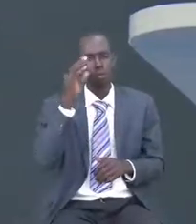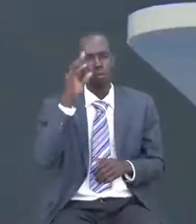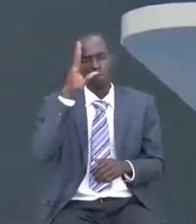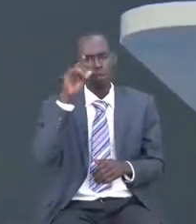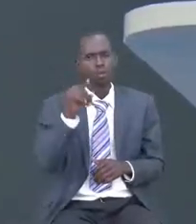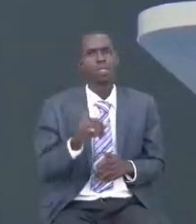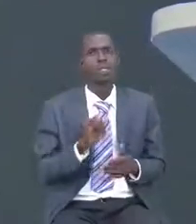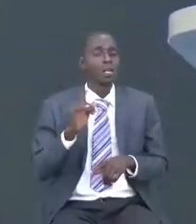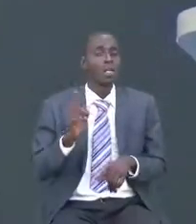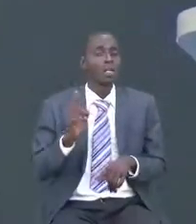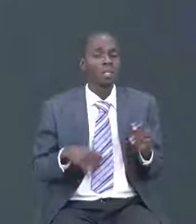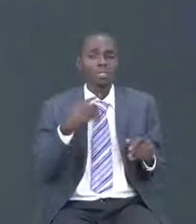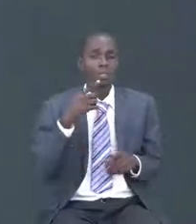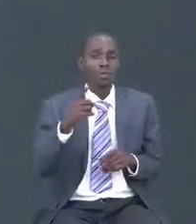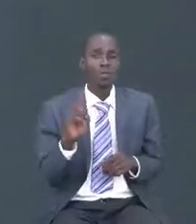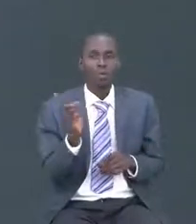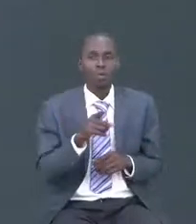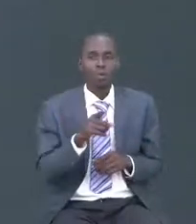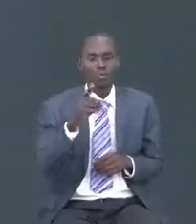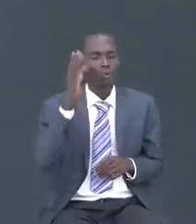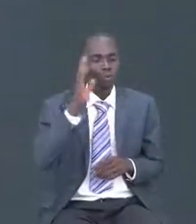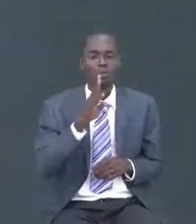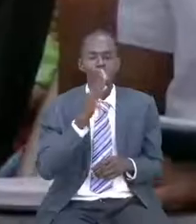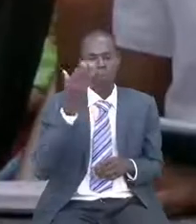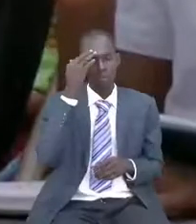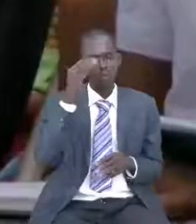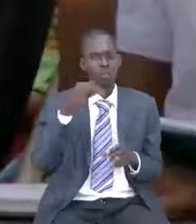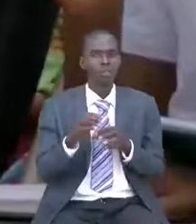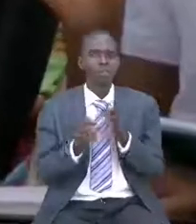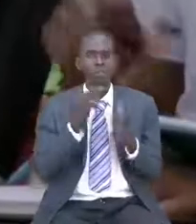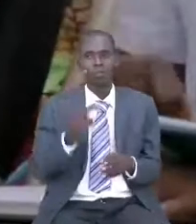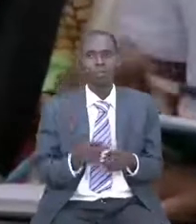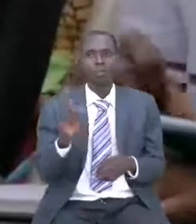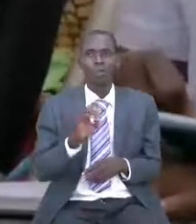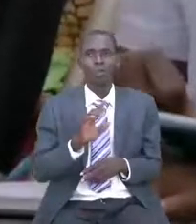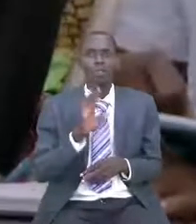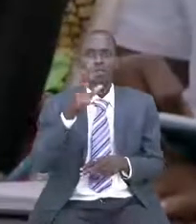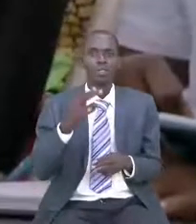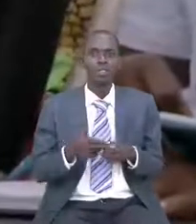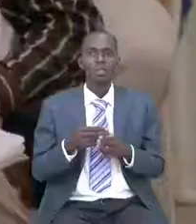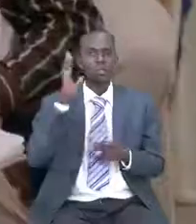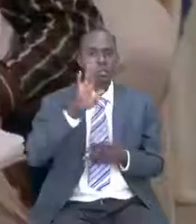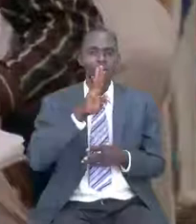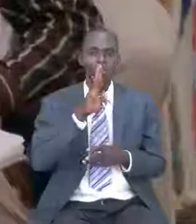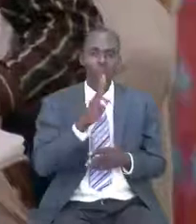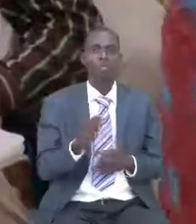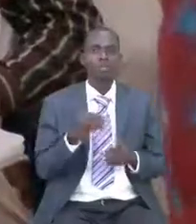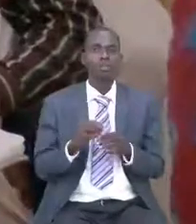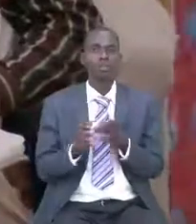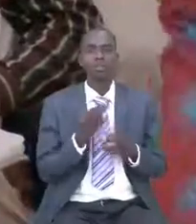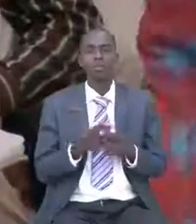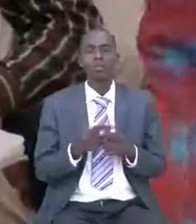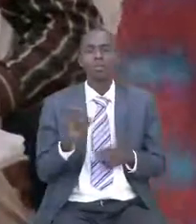vous raconter. Là où toi tu seras connu. Là où ton nom pourra aller, là où